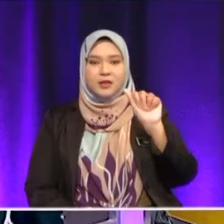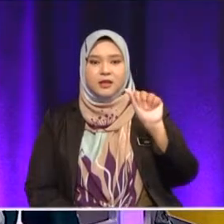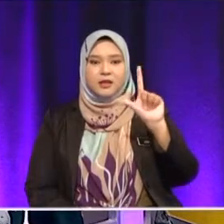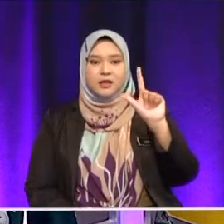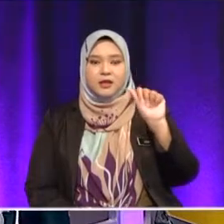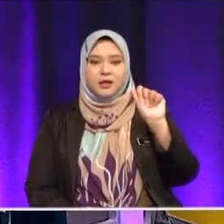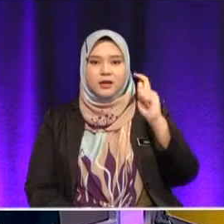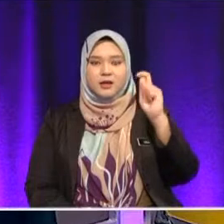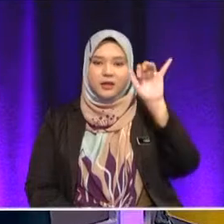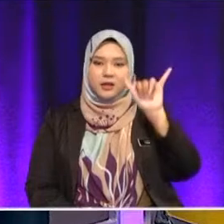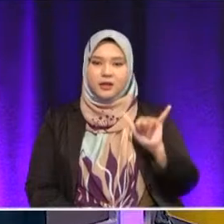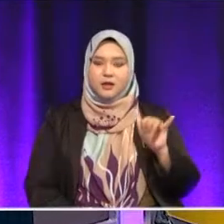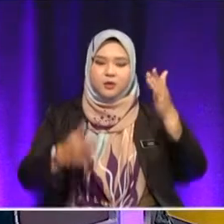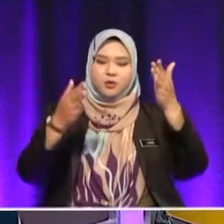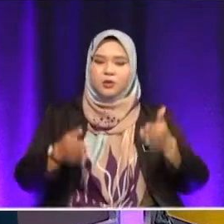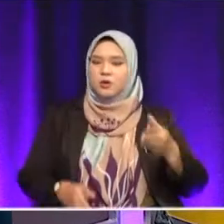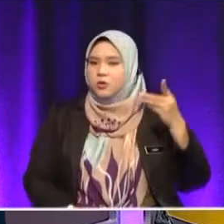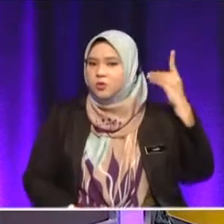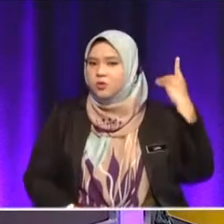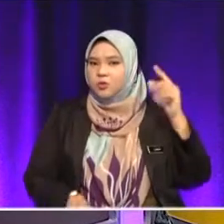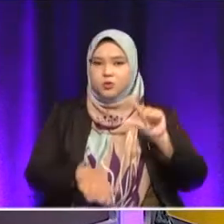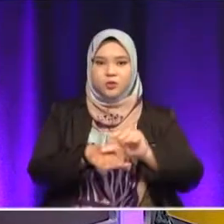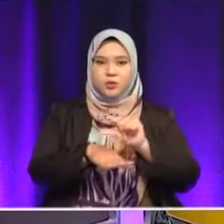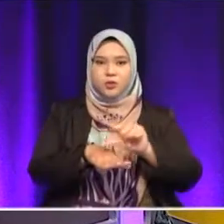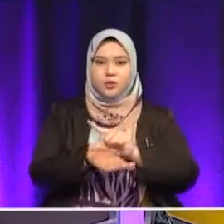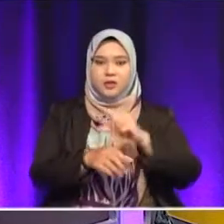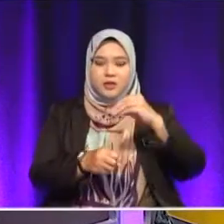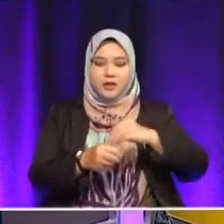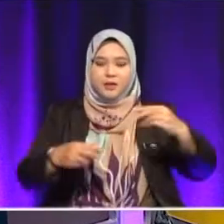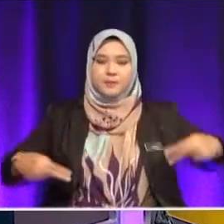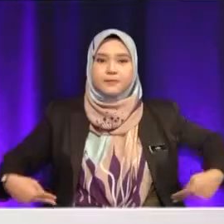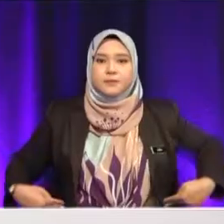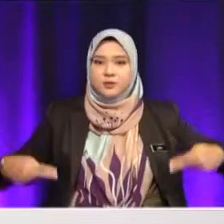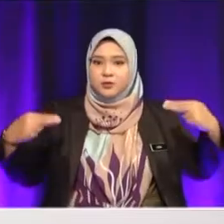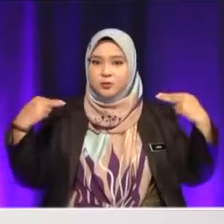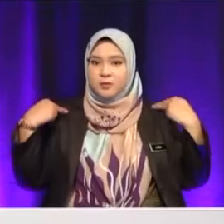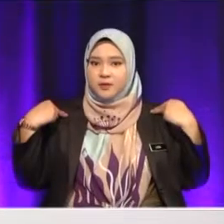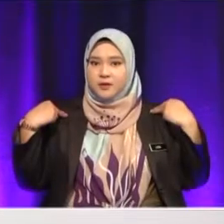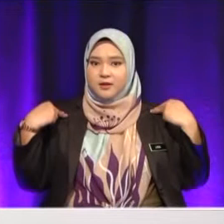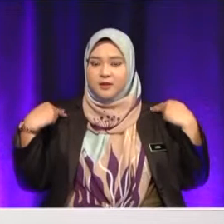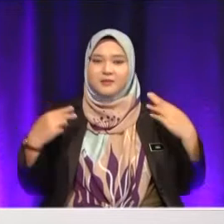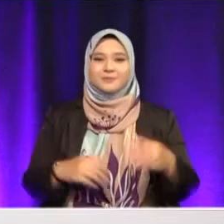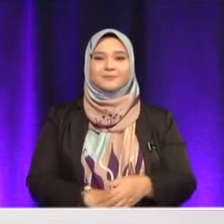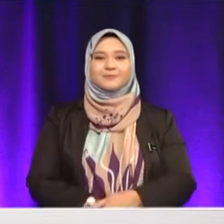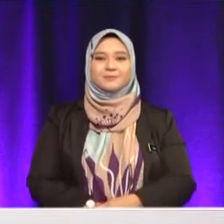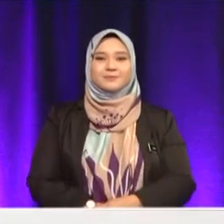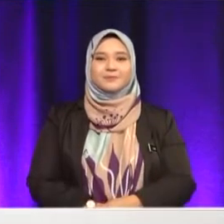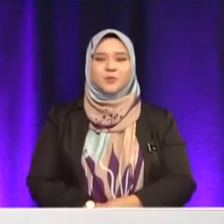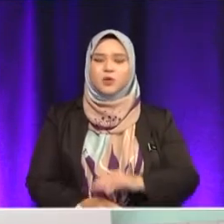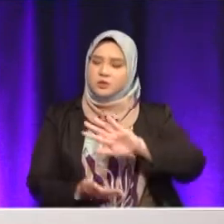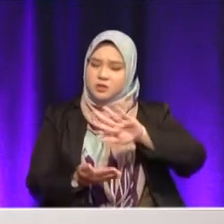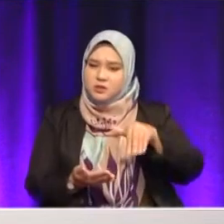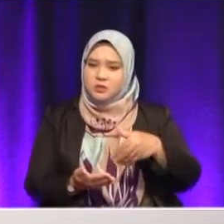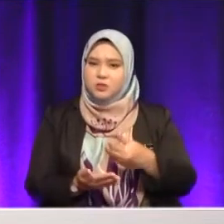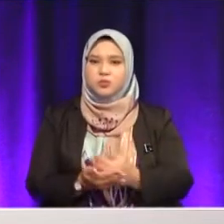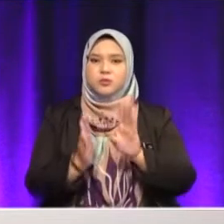kebudayaannya di kesan jadi semuanya ialah Aceh dari kajian ahli arkeologi jadi tinggalan ini sangat bermakna